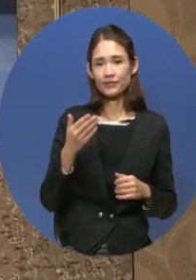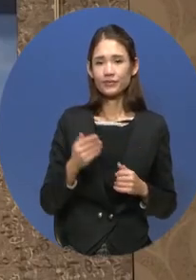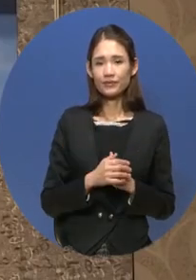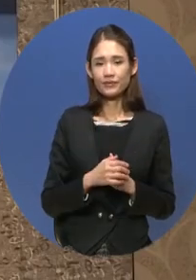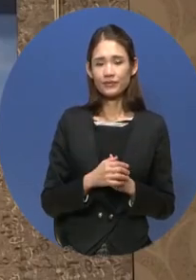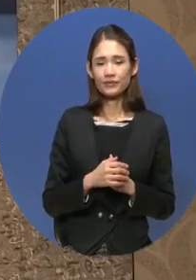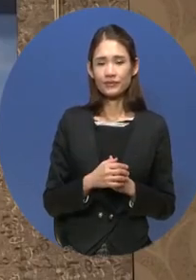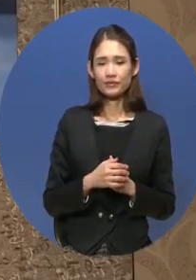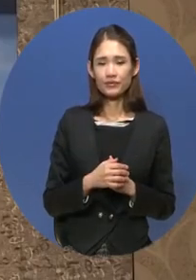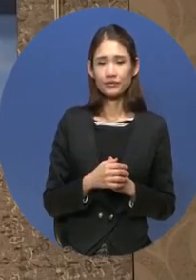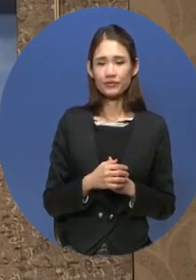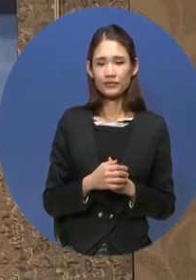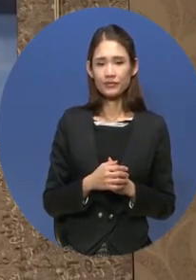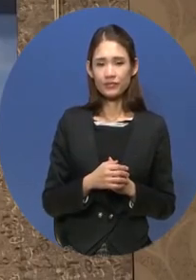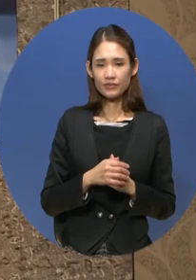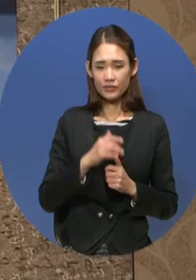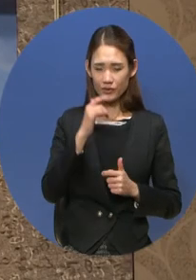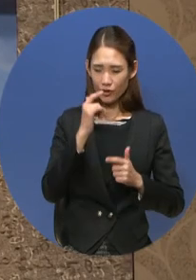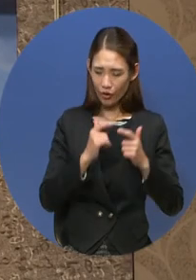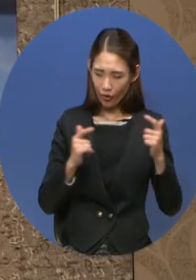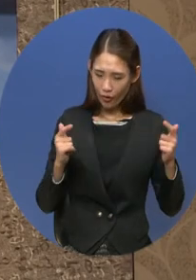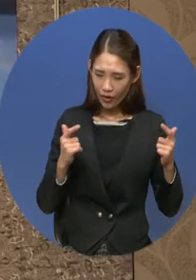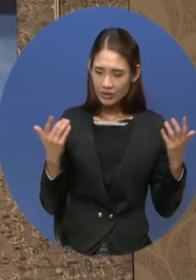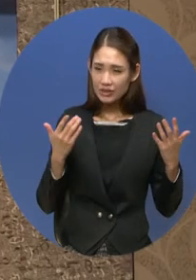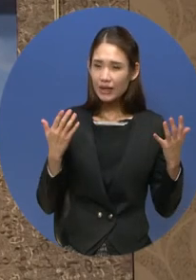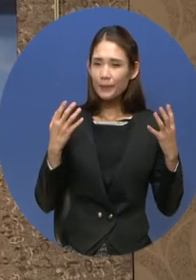아, 정말 다사다난했던